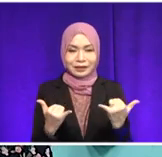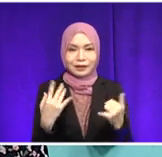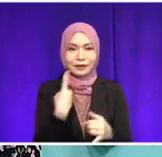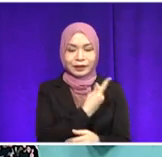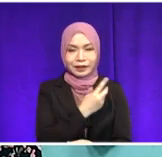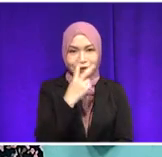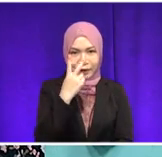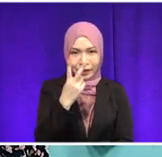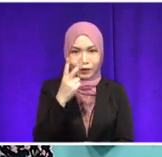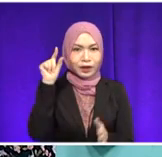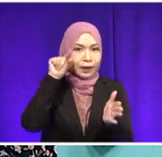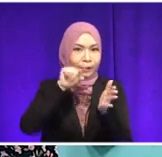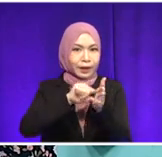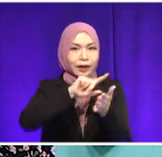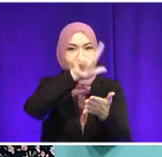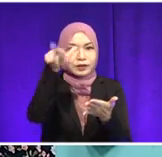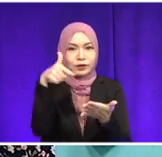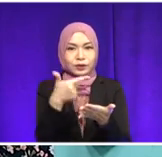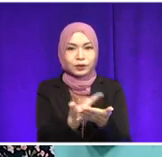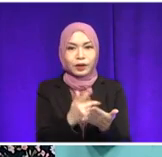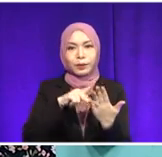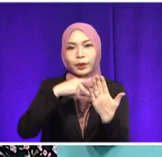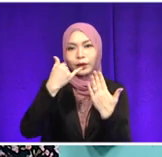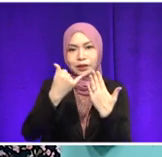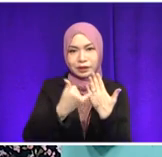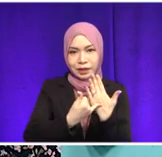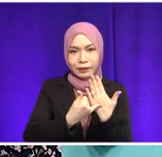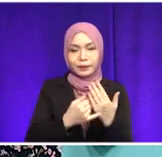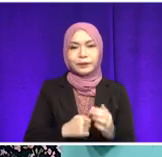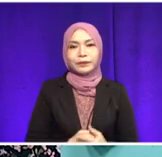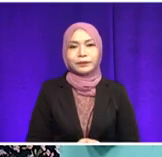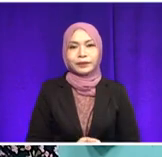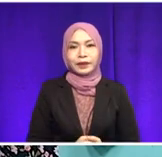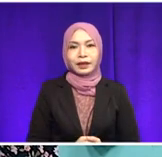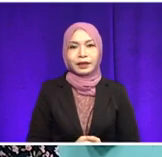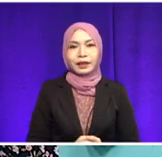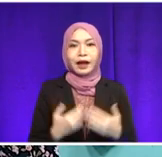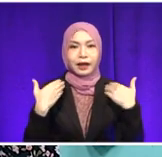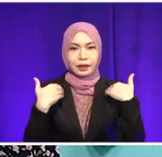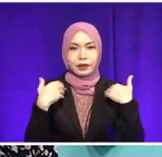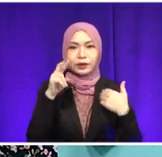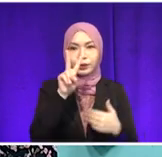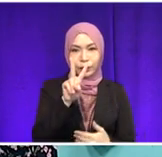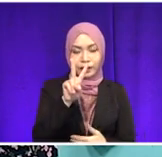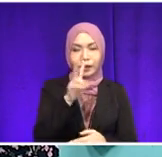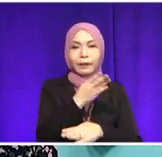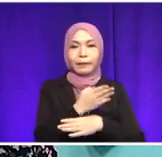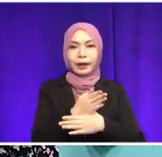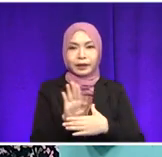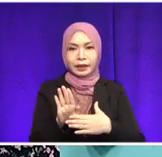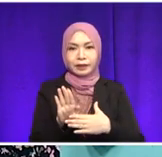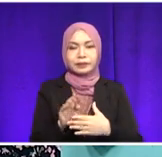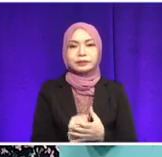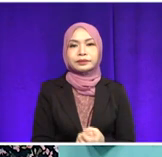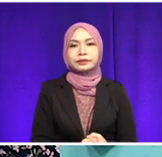keseluruhan Project Oke ciri yang kedua adalah gambaran keseluruhan Project dia terbagi kepada dua yaitu pengurusan Project dan juga